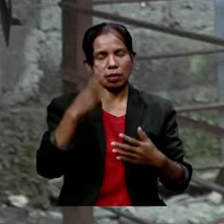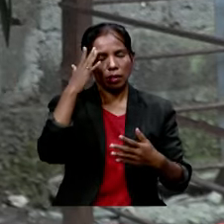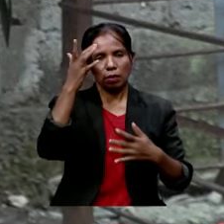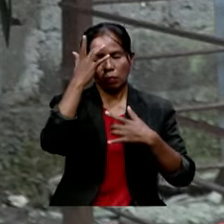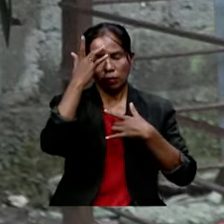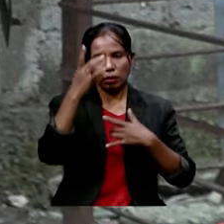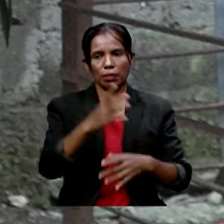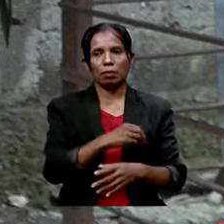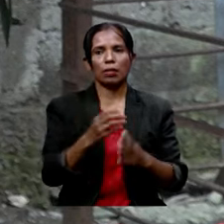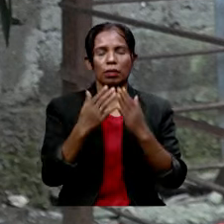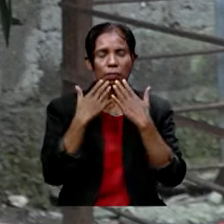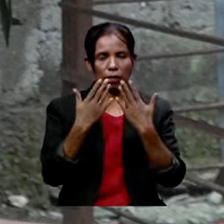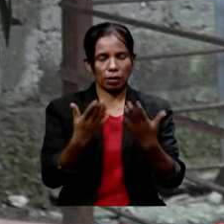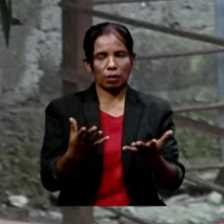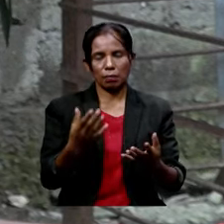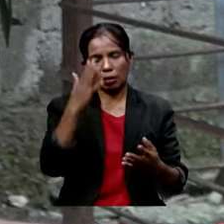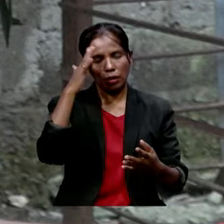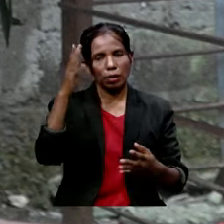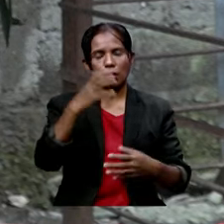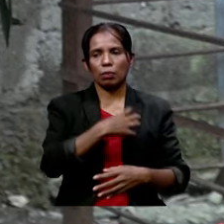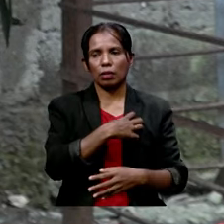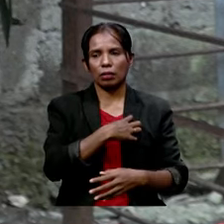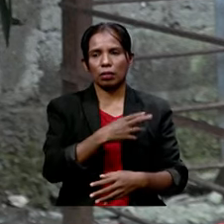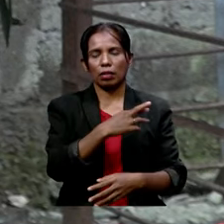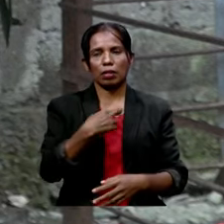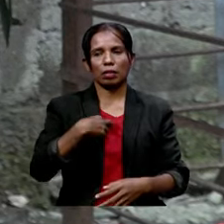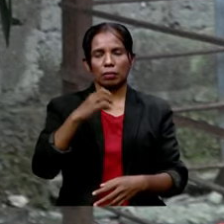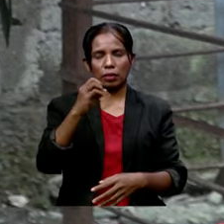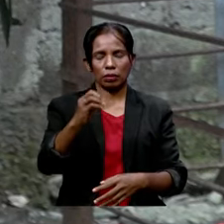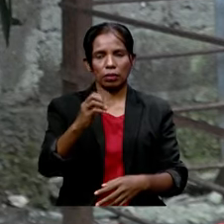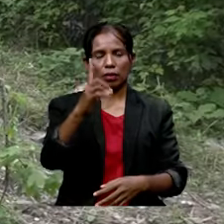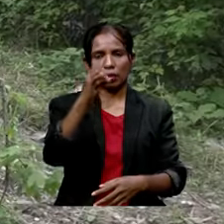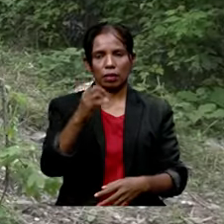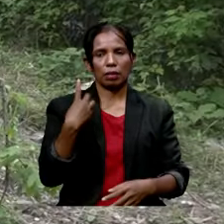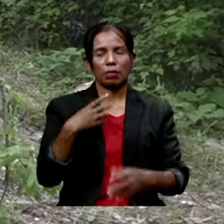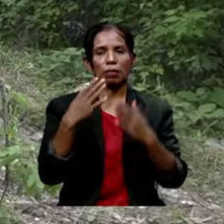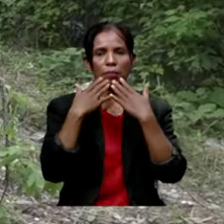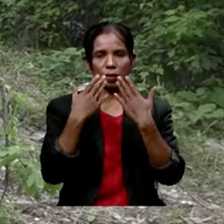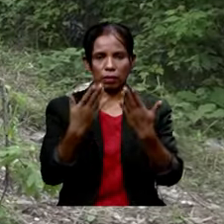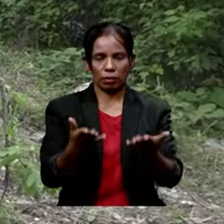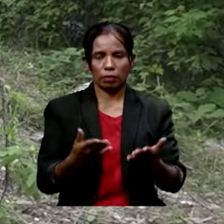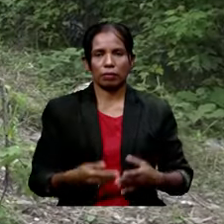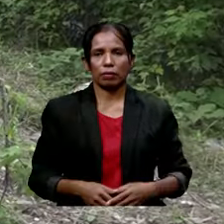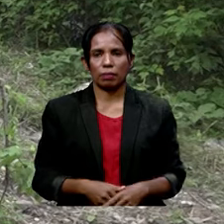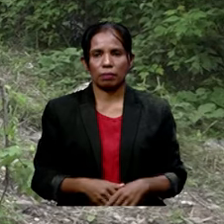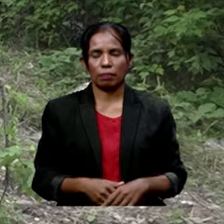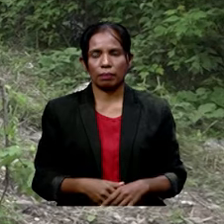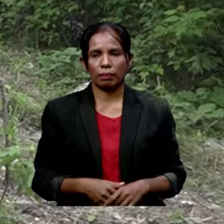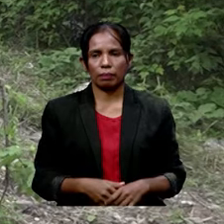musu brigadu, ami la ten ne polisi ne mas ne be. Remisiuga, diliga, ami musu de tu brigadu.